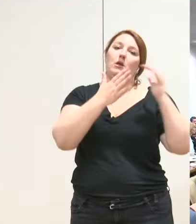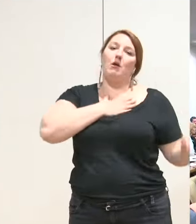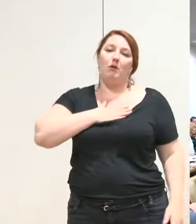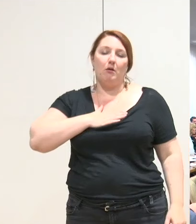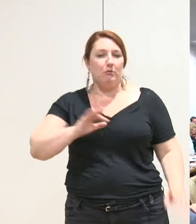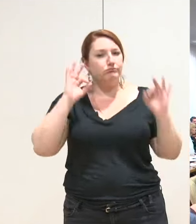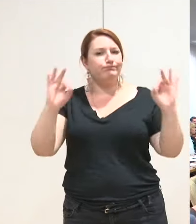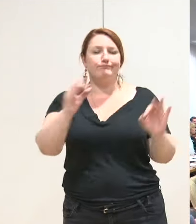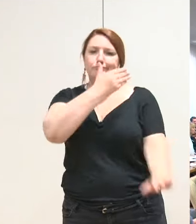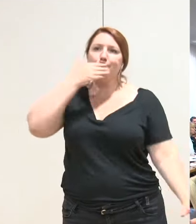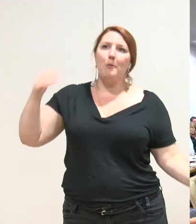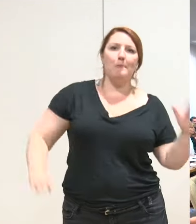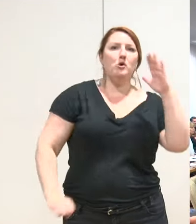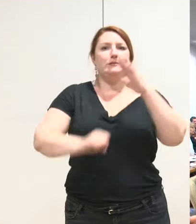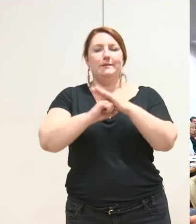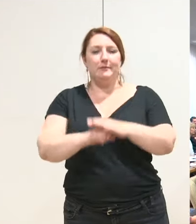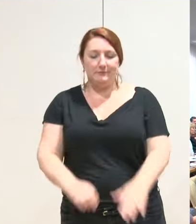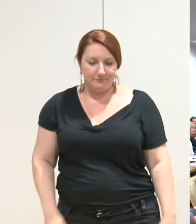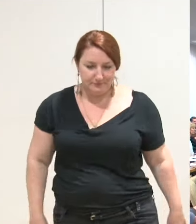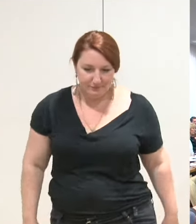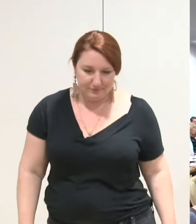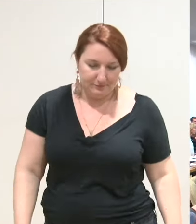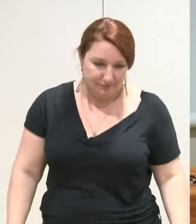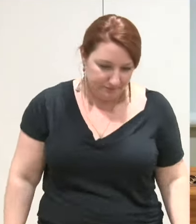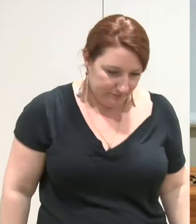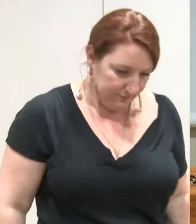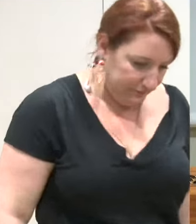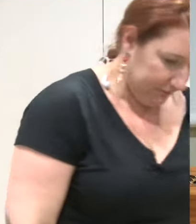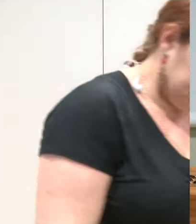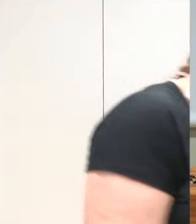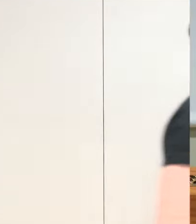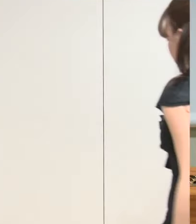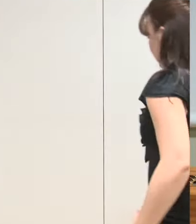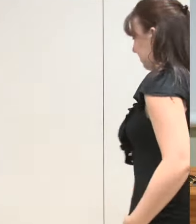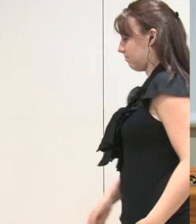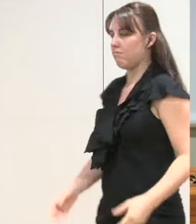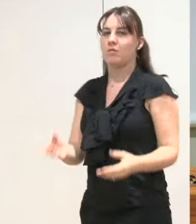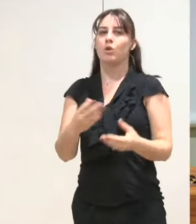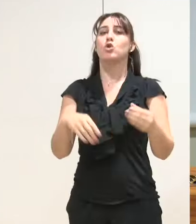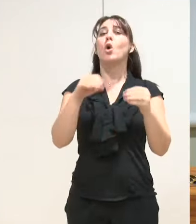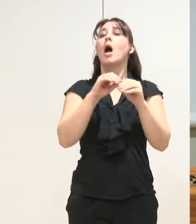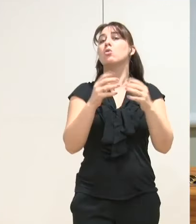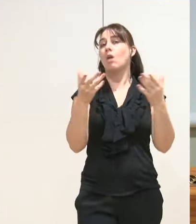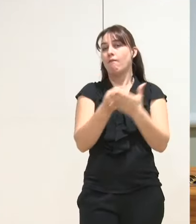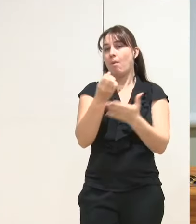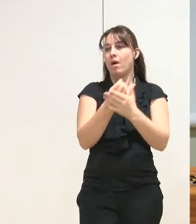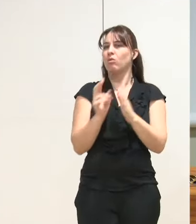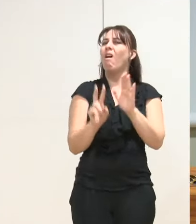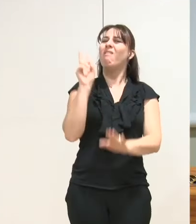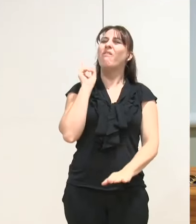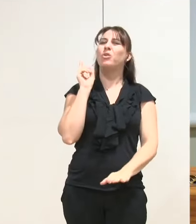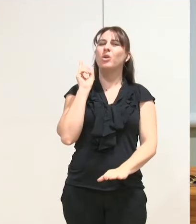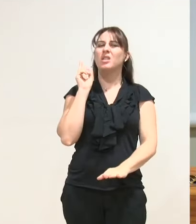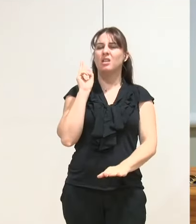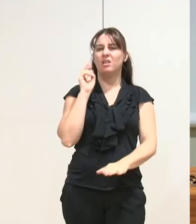possible merci un petit mot supplémentaire pour dire que dans le casre ce qui s'est passé à l'école pin levé vendredi